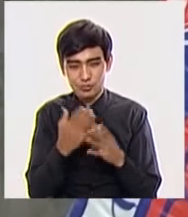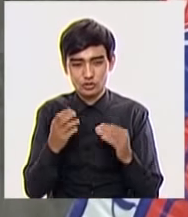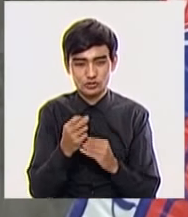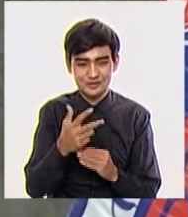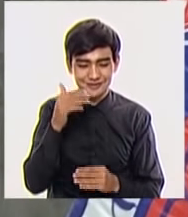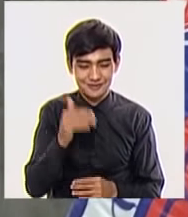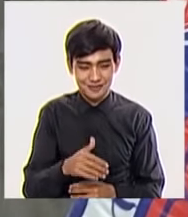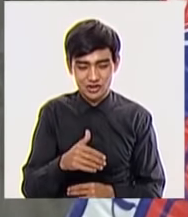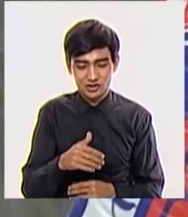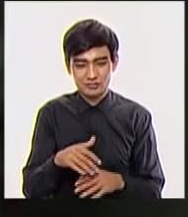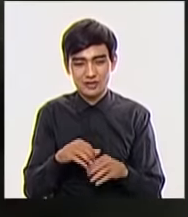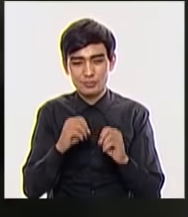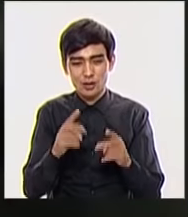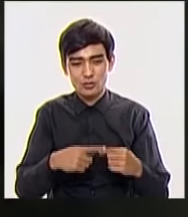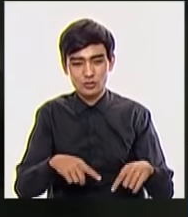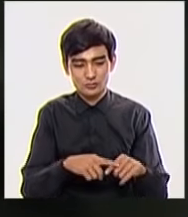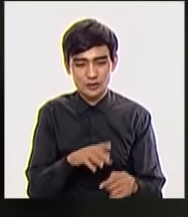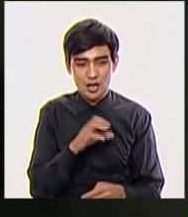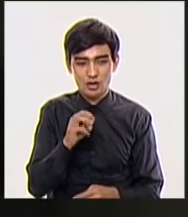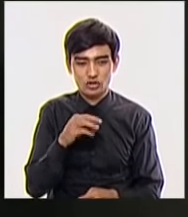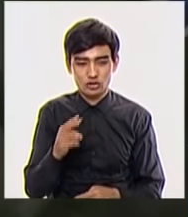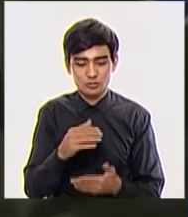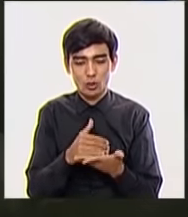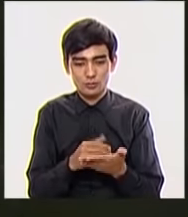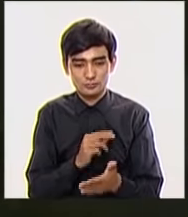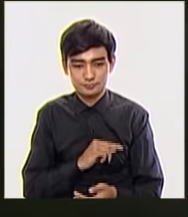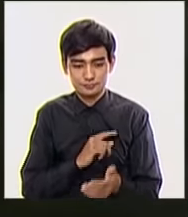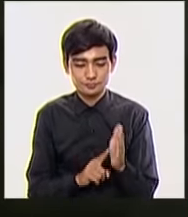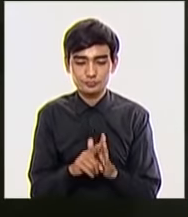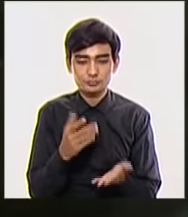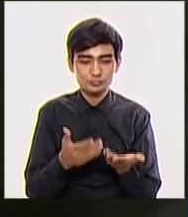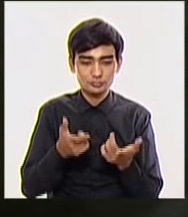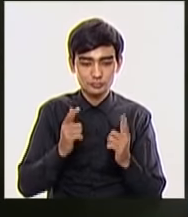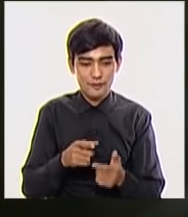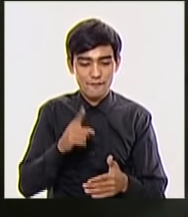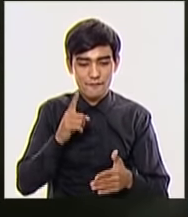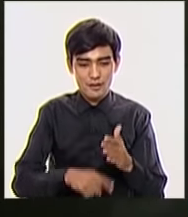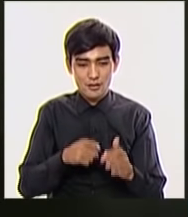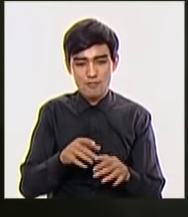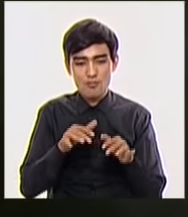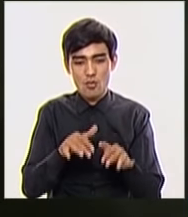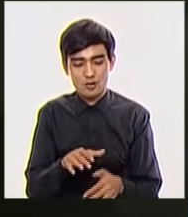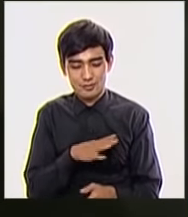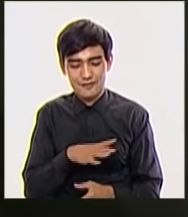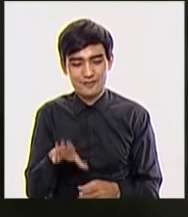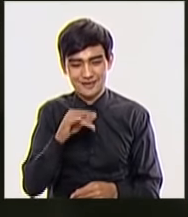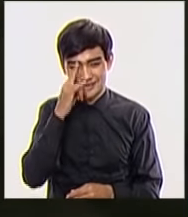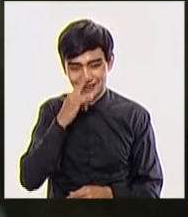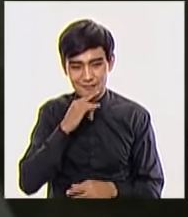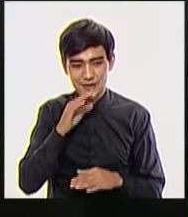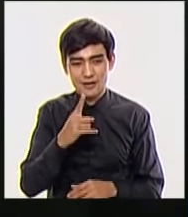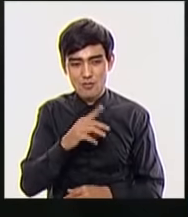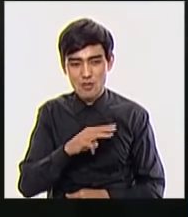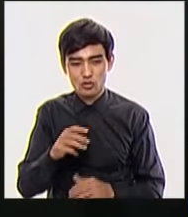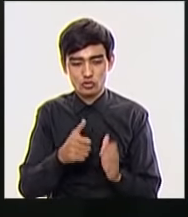13 тысяч коммерческих организаций перешли на ОШИК. Правда, если верить статистике, это капля в море, ведь всего в Казахстане 1